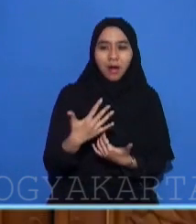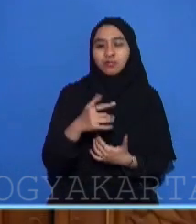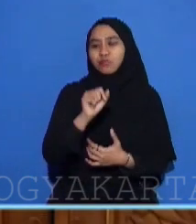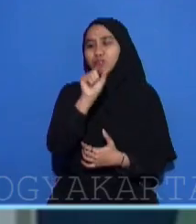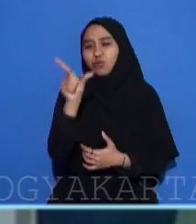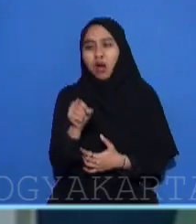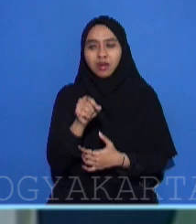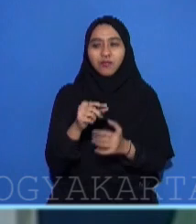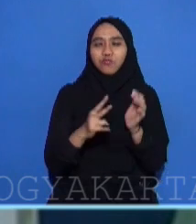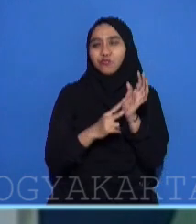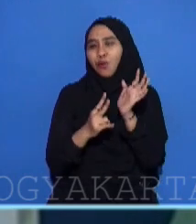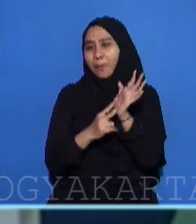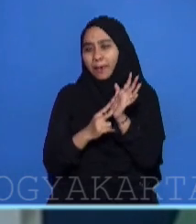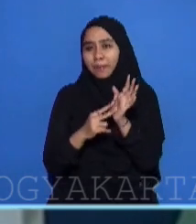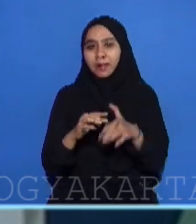November.